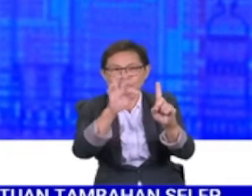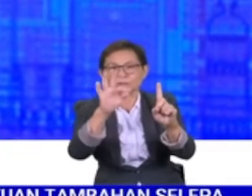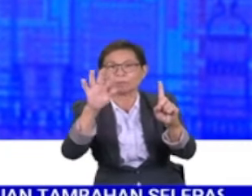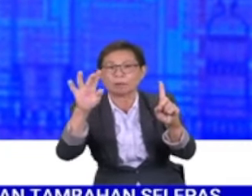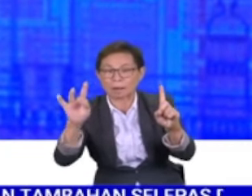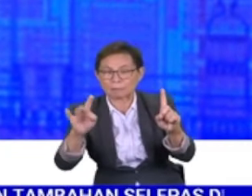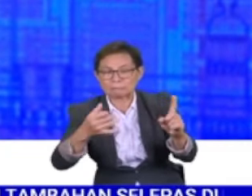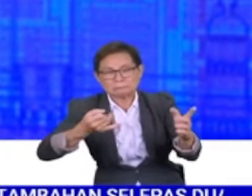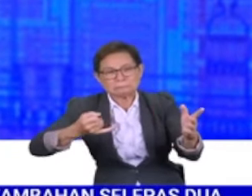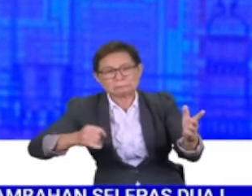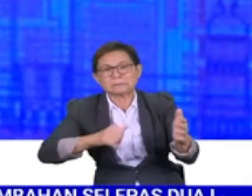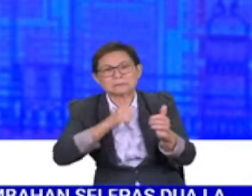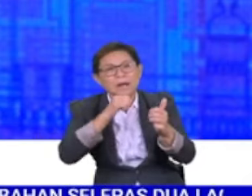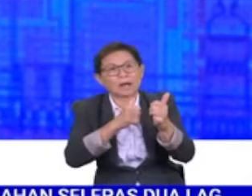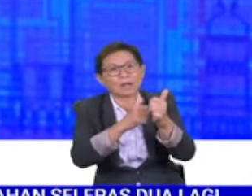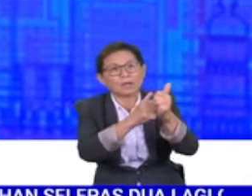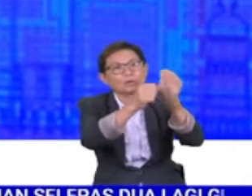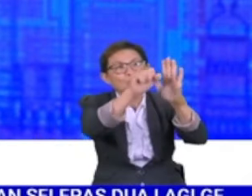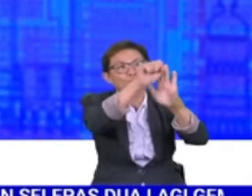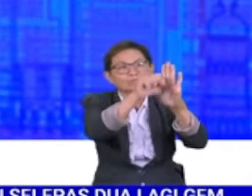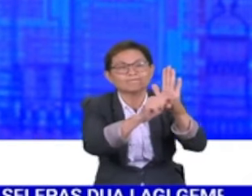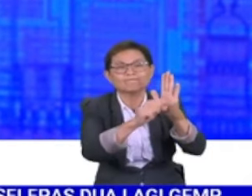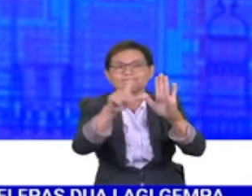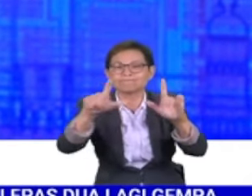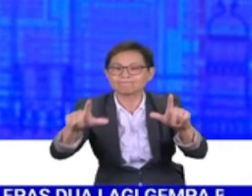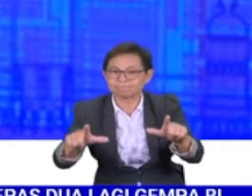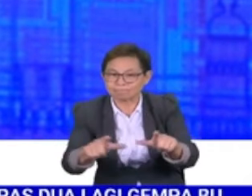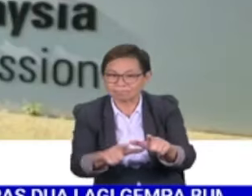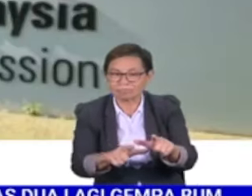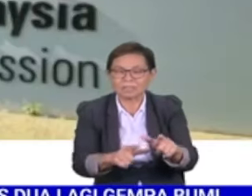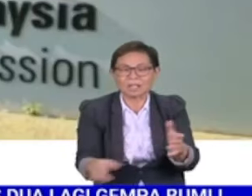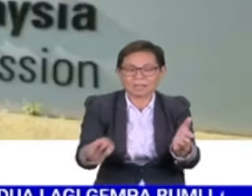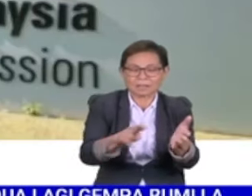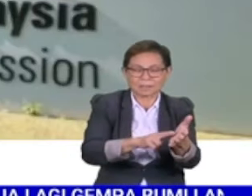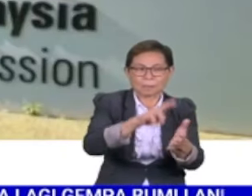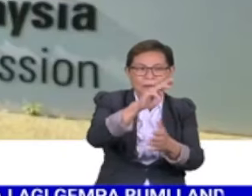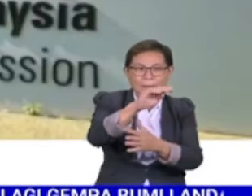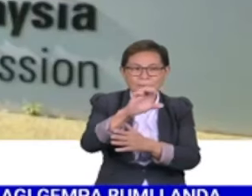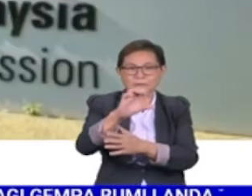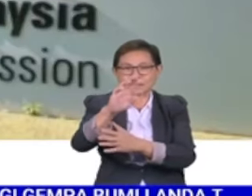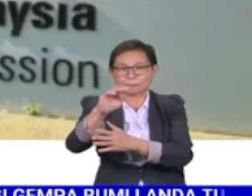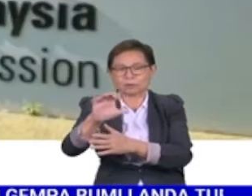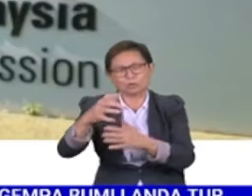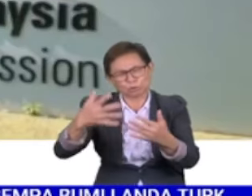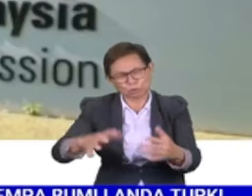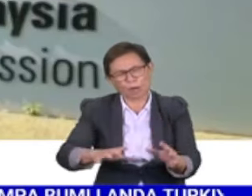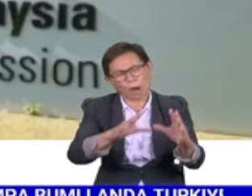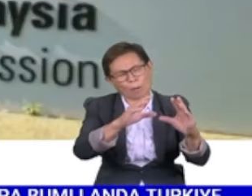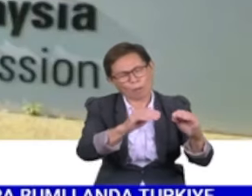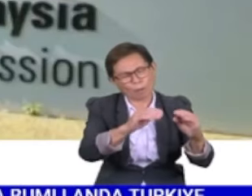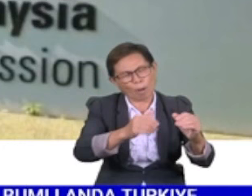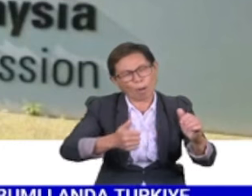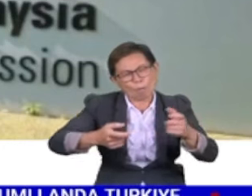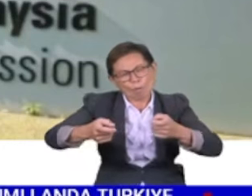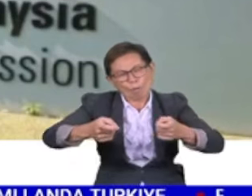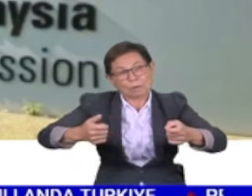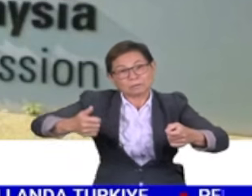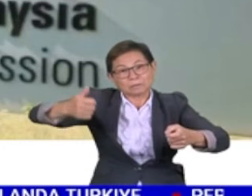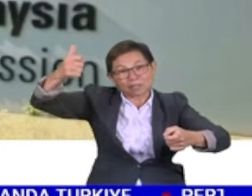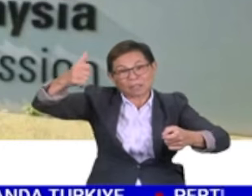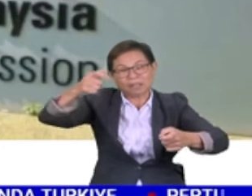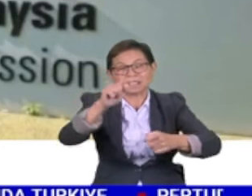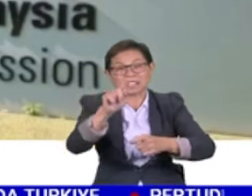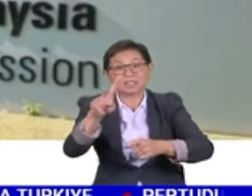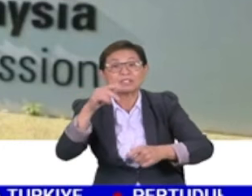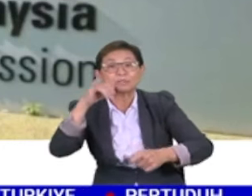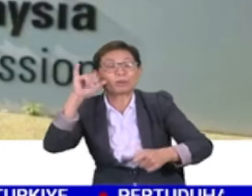iaitu kegagalan patuh syarat lesen. Menurut kenyataan MCMC, pertemuan telah dibuat dengan pengurusan tertinggi stesen televisyen